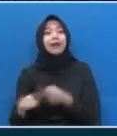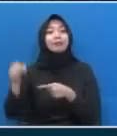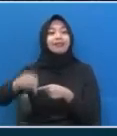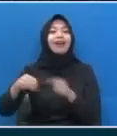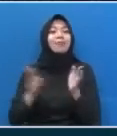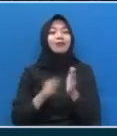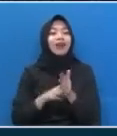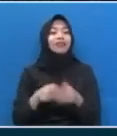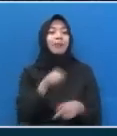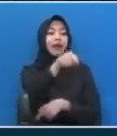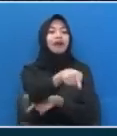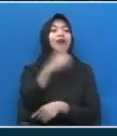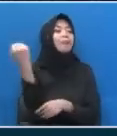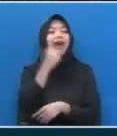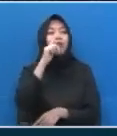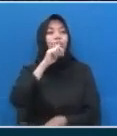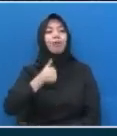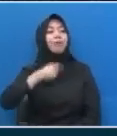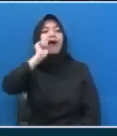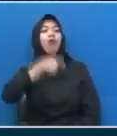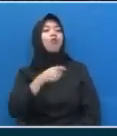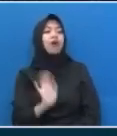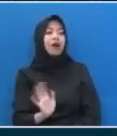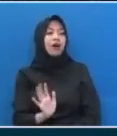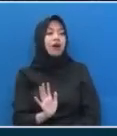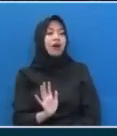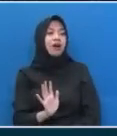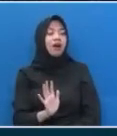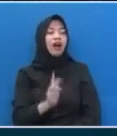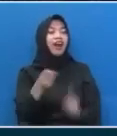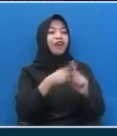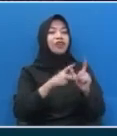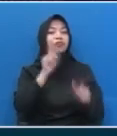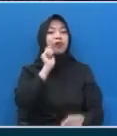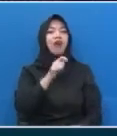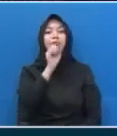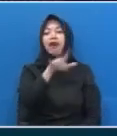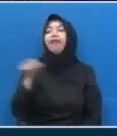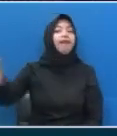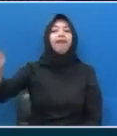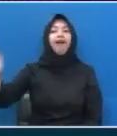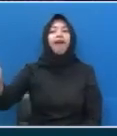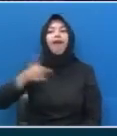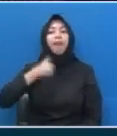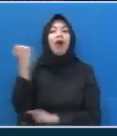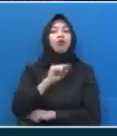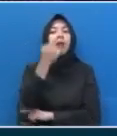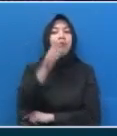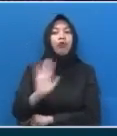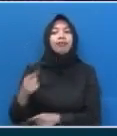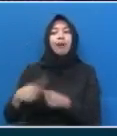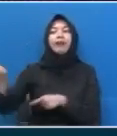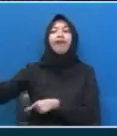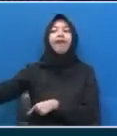mengakui Pak sambung yang menembak adalah eliser di sinilah terjadi tarik-menarik antara eliser dan sambung sebetulnya siapa